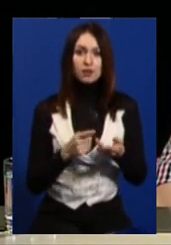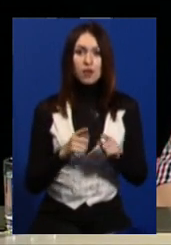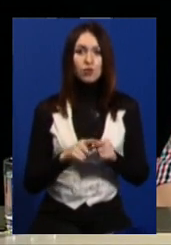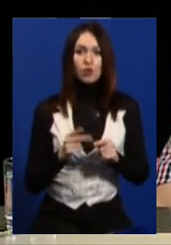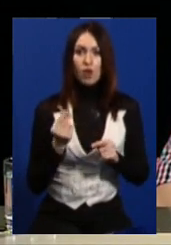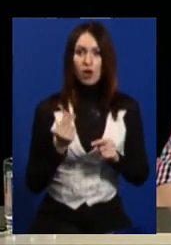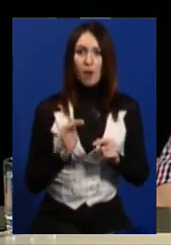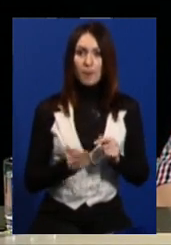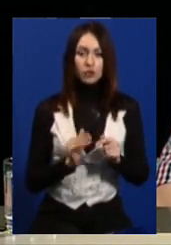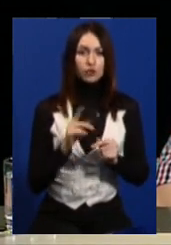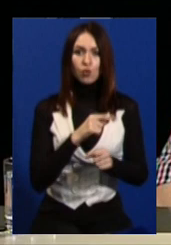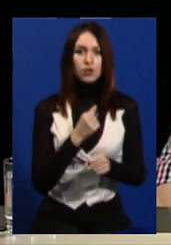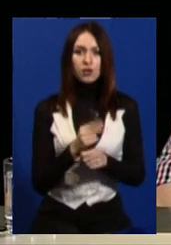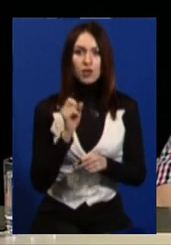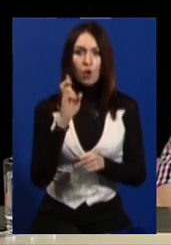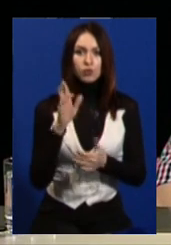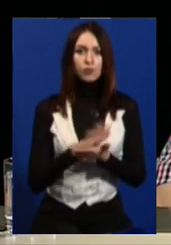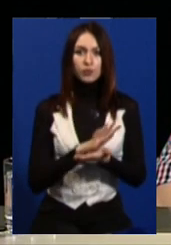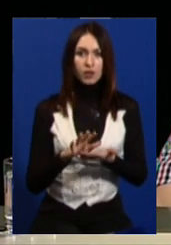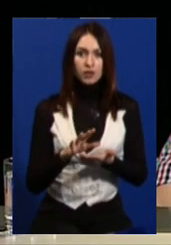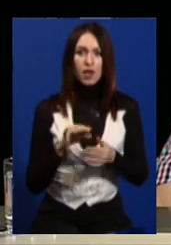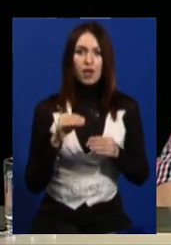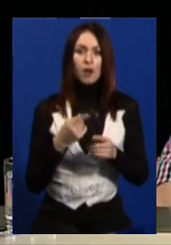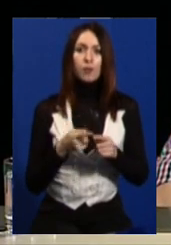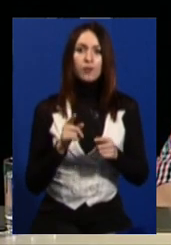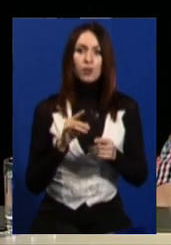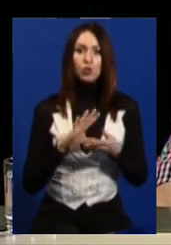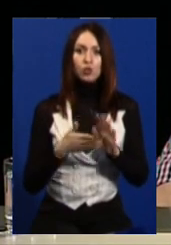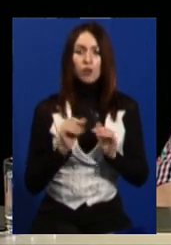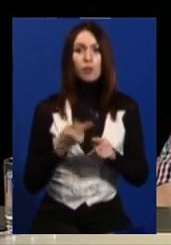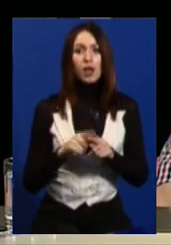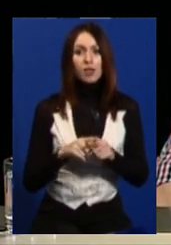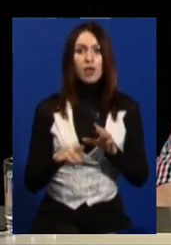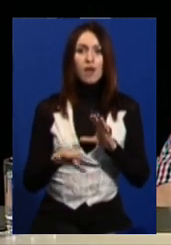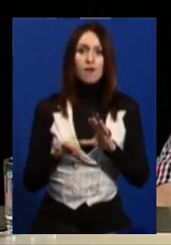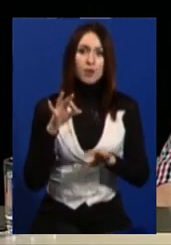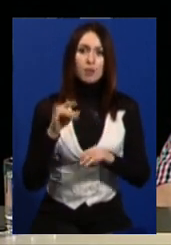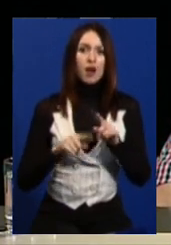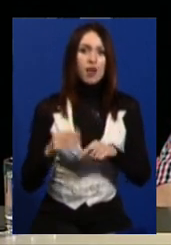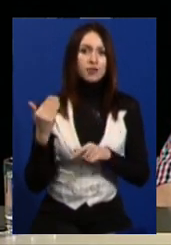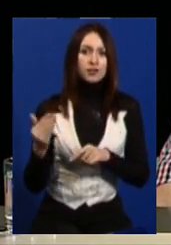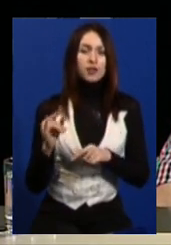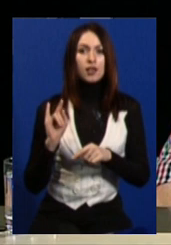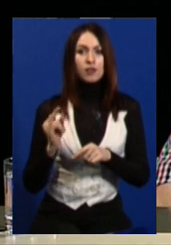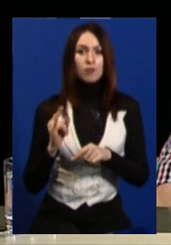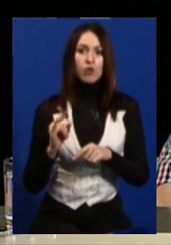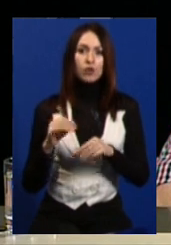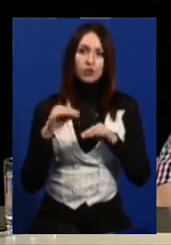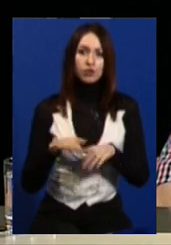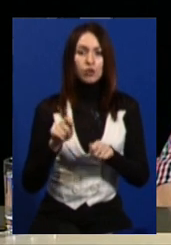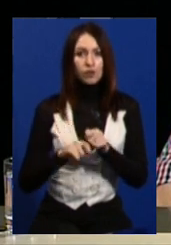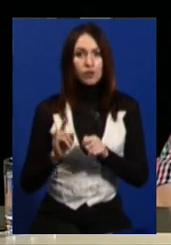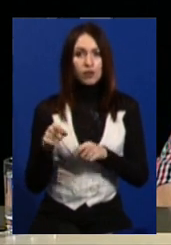на бюджетных условиях. И поэтому это выбор родителей. Ребенка привитого против кори, надо проверять его